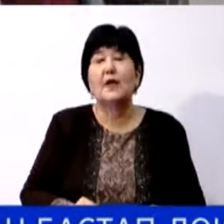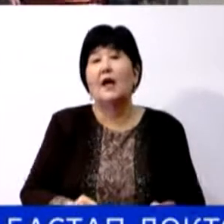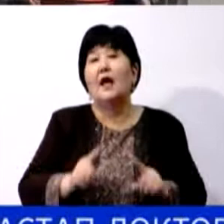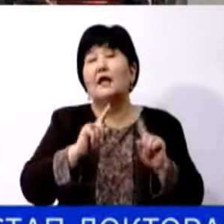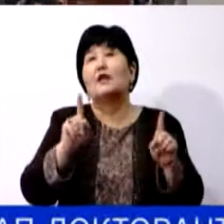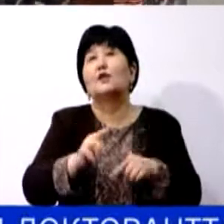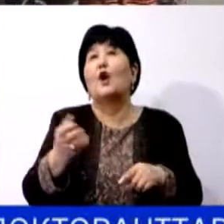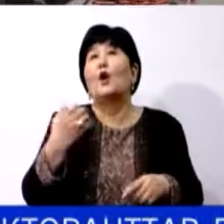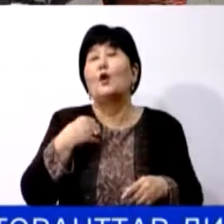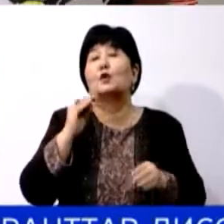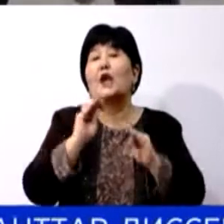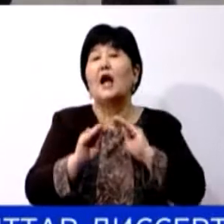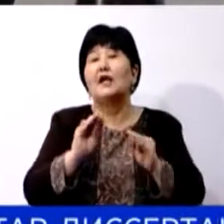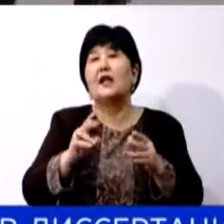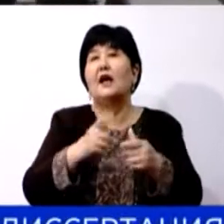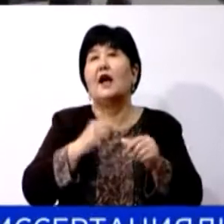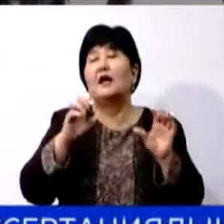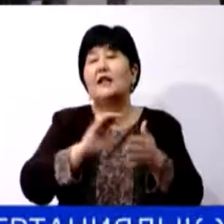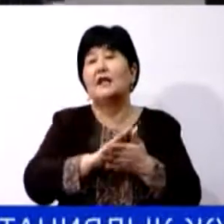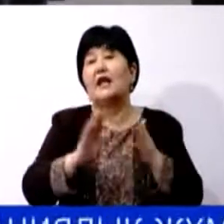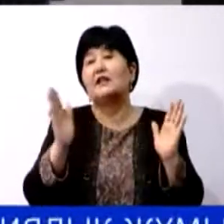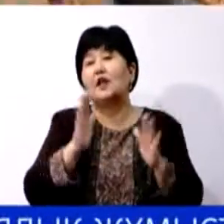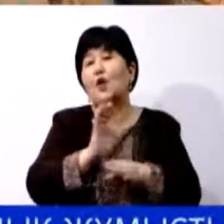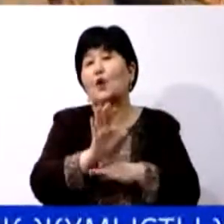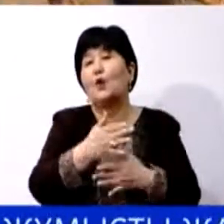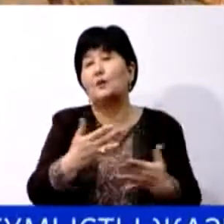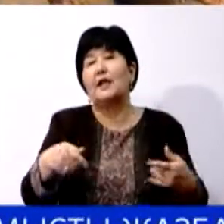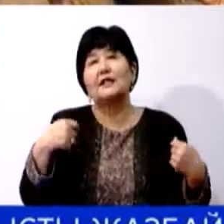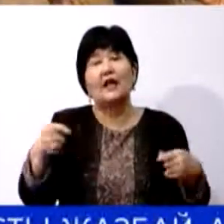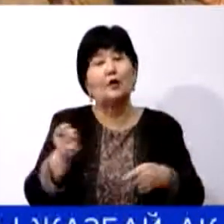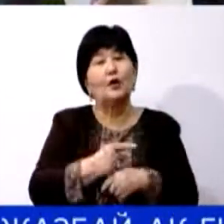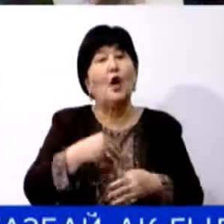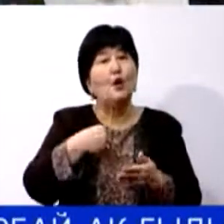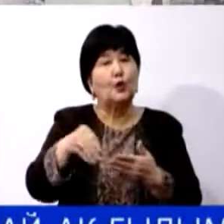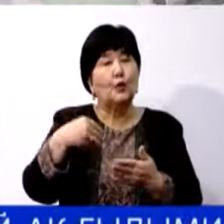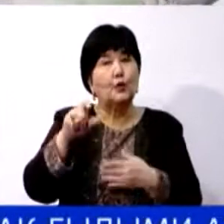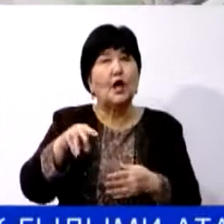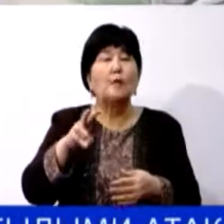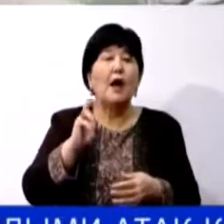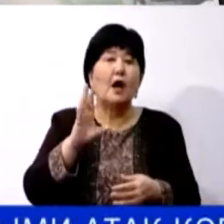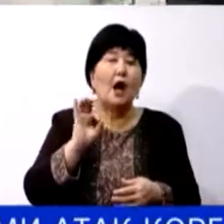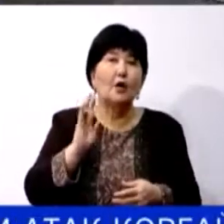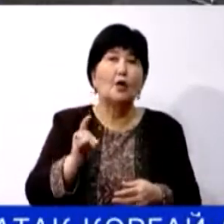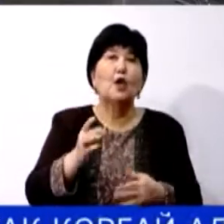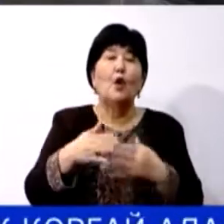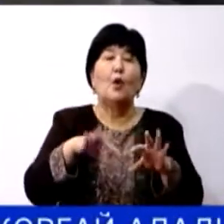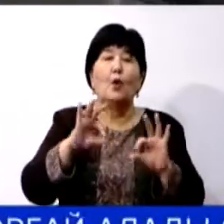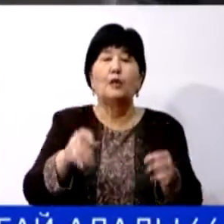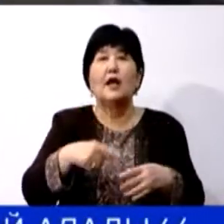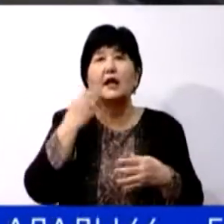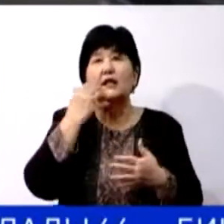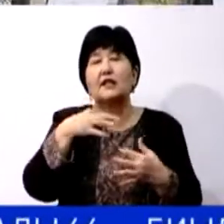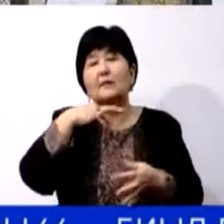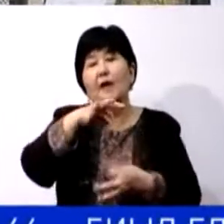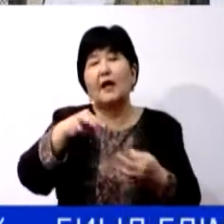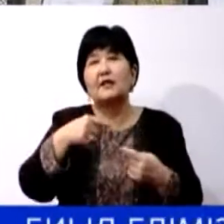Ерекшелігі сол, Қызылордада жасалған атауымен таза экологиялық өнімдер сатылымға шығарылды. Тұтынушыларға макарон өнімдері, қолдан қайнатылған жеміс-жидектер